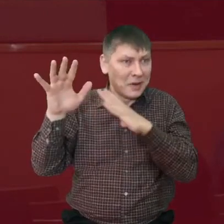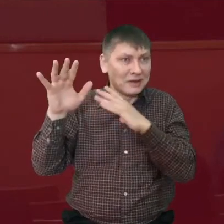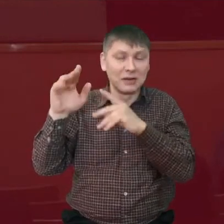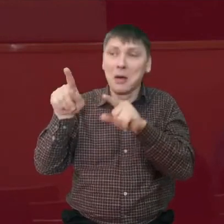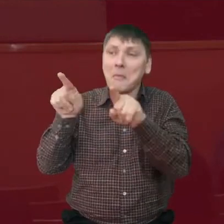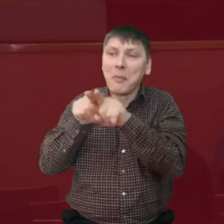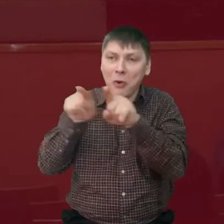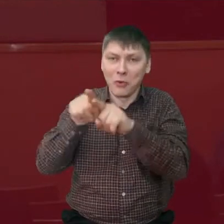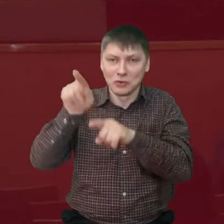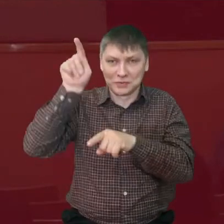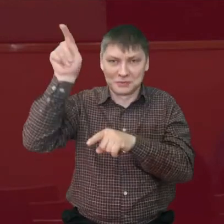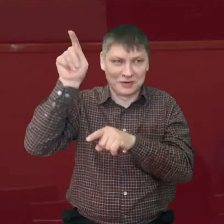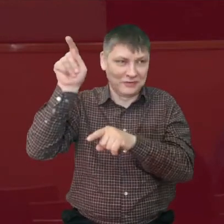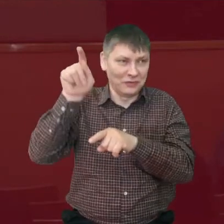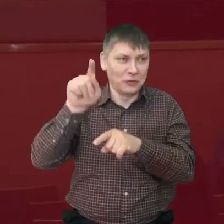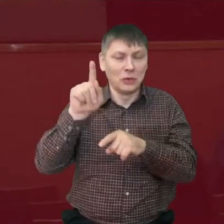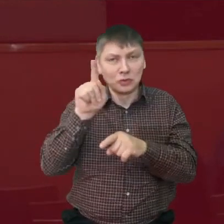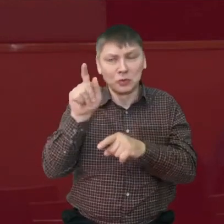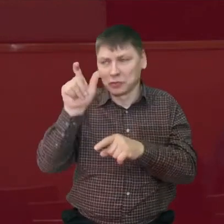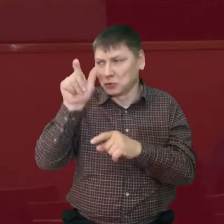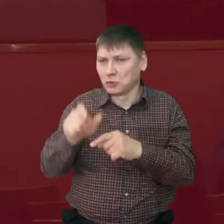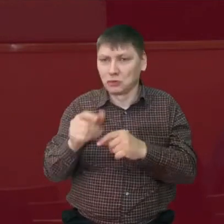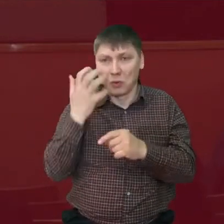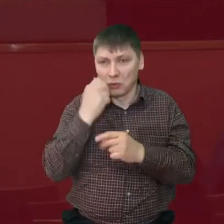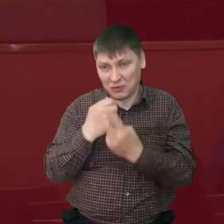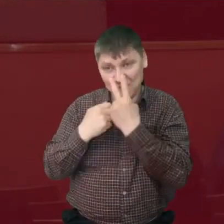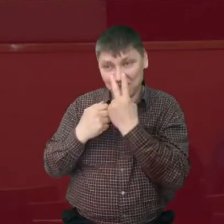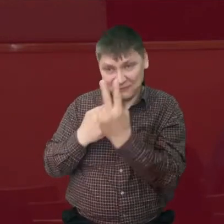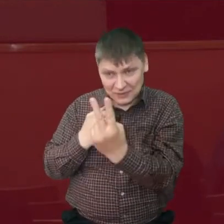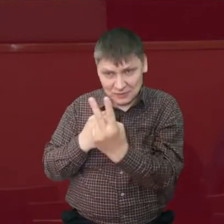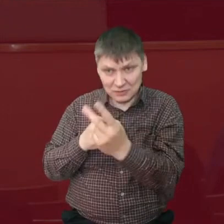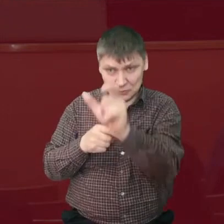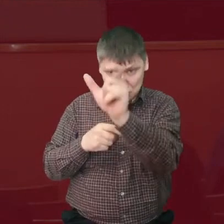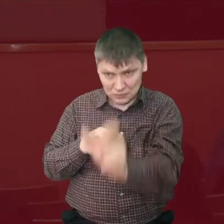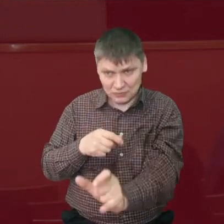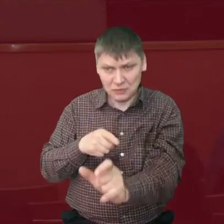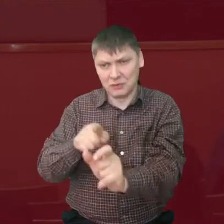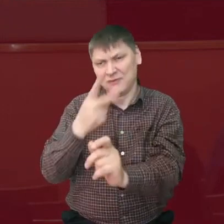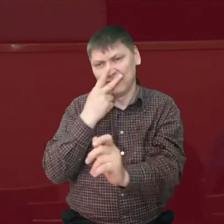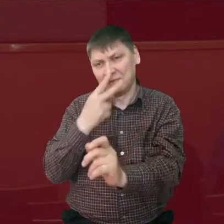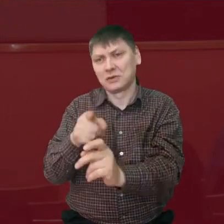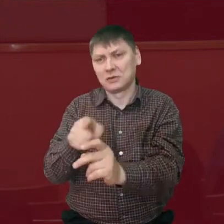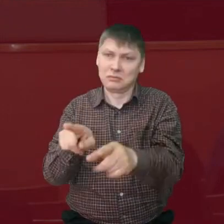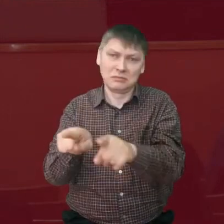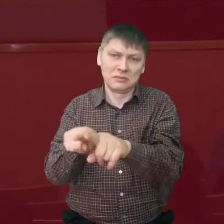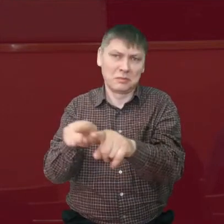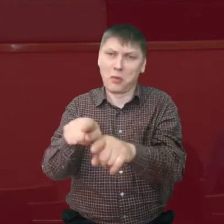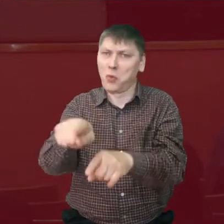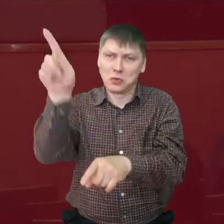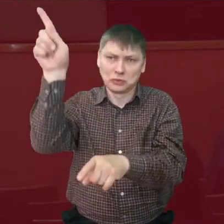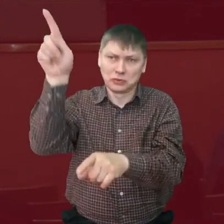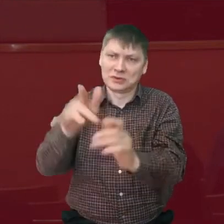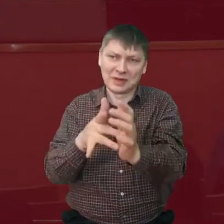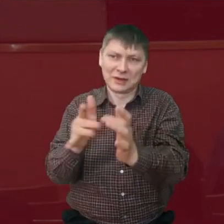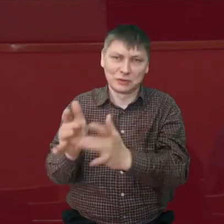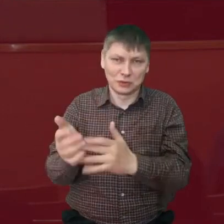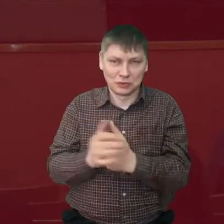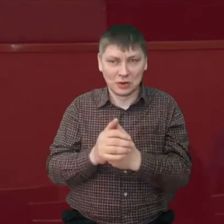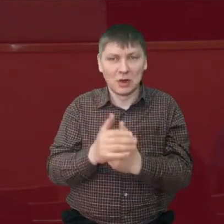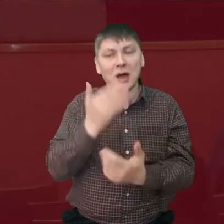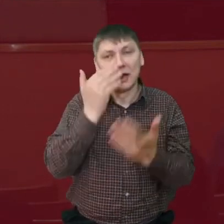письмом читаемым, так, чтобы люди, видя нас, видели в нас Христа. И если так происходит в нашей